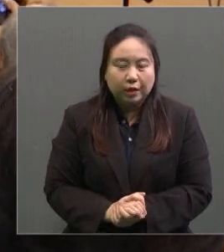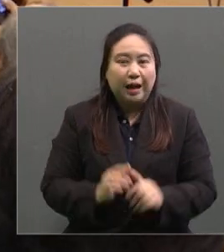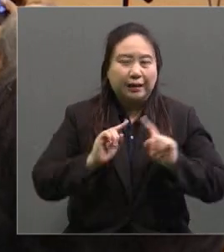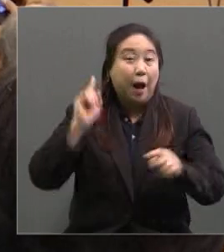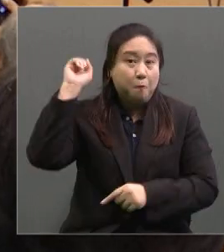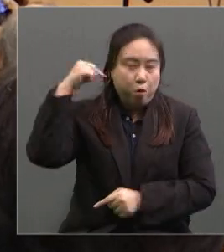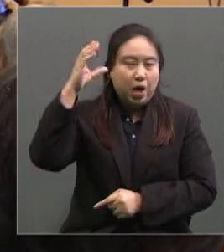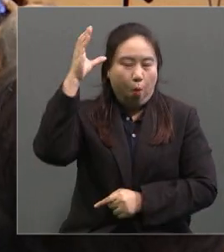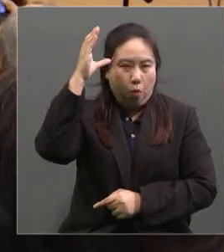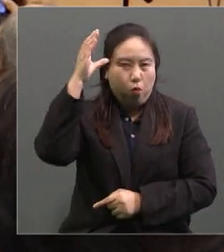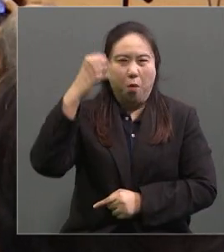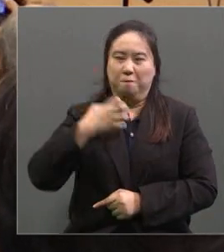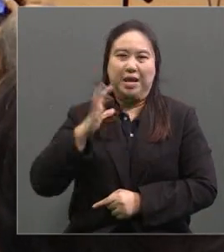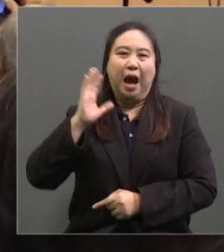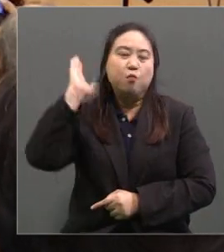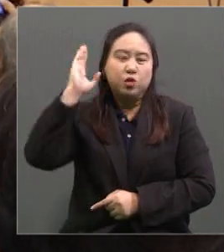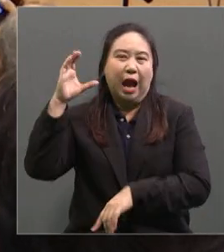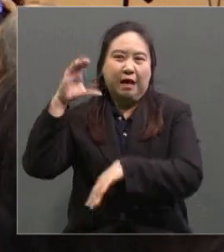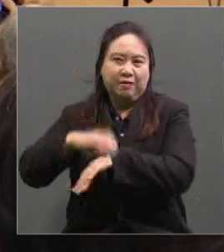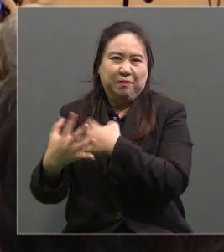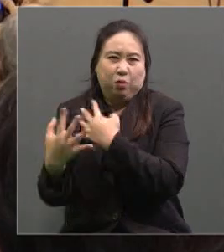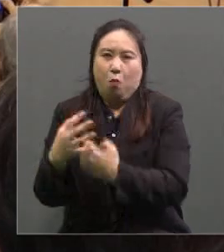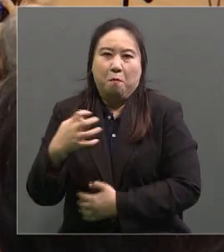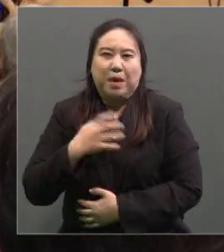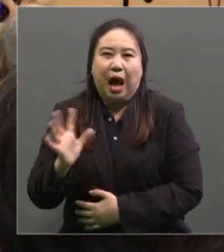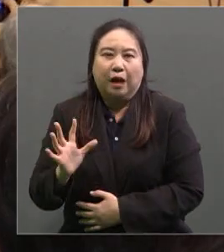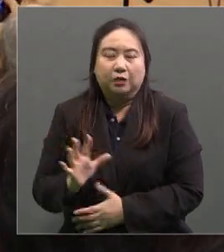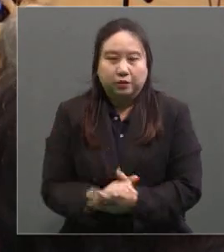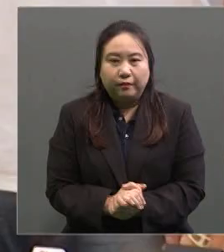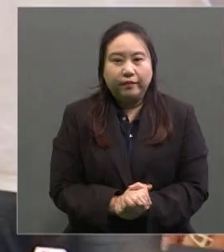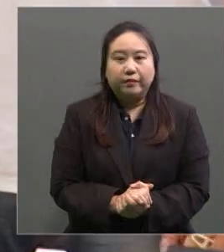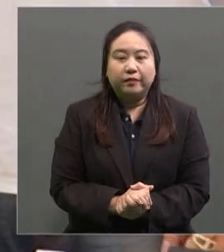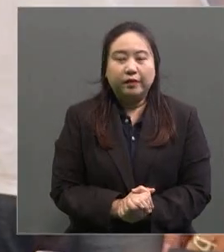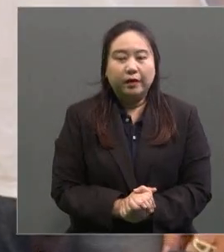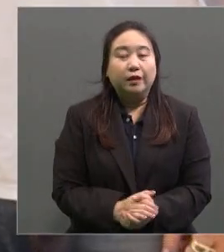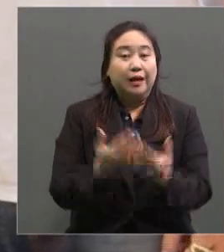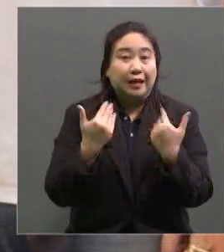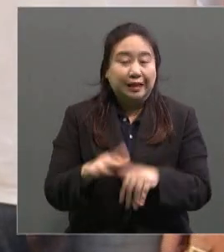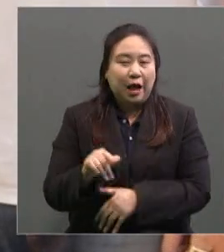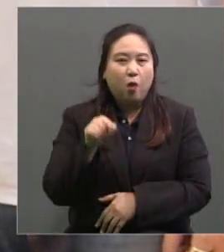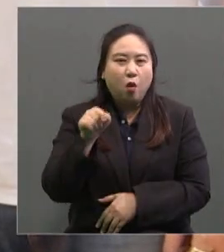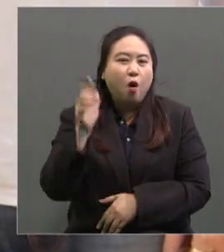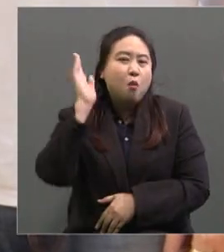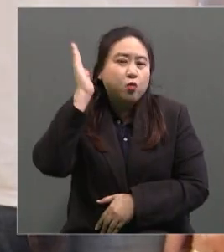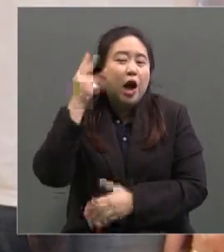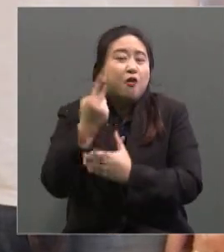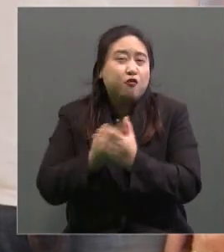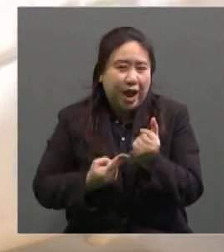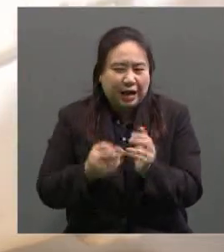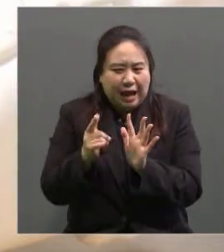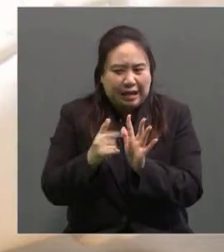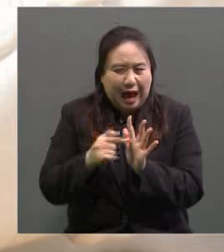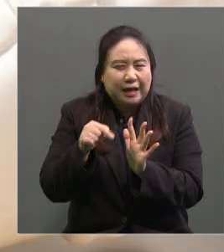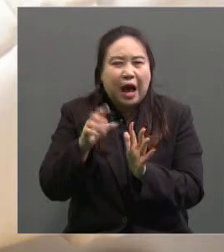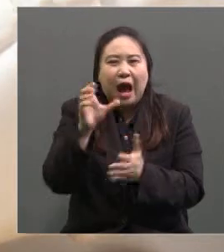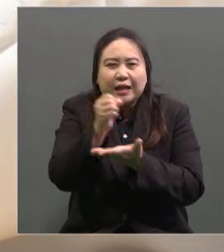เขามีความรู้แล้วก็ไม่อยากให้แฟนติดคุกเก็ยอมไปฮะทีนี้เรื่องยาเสพติดเนี่ยแฟนหนุ่มผู้เสียหายเขาก็บอกว่าซื้อมาจากคนรู้จักในสถานบันเทิงนี่แหละนะ